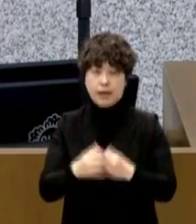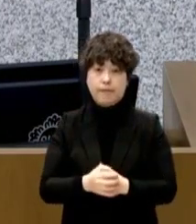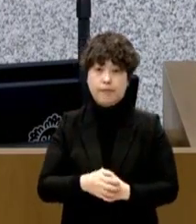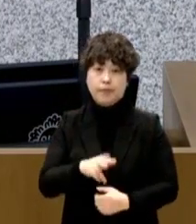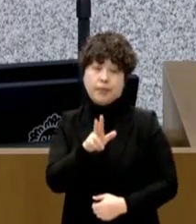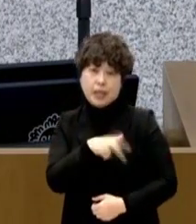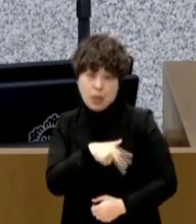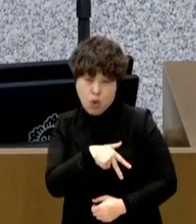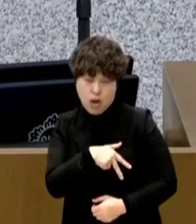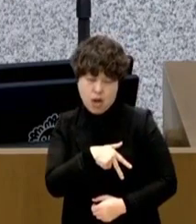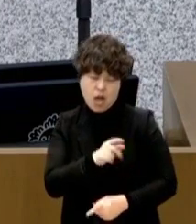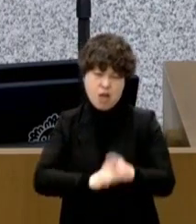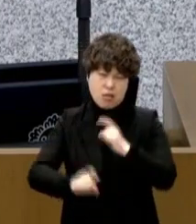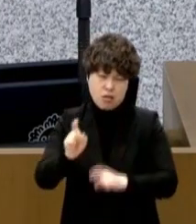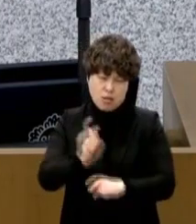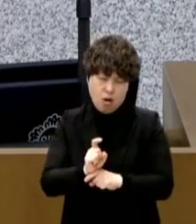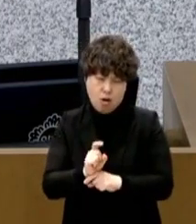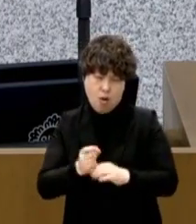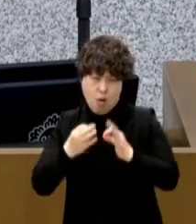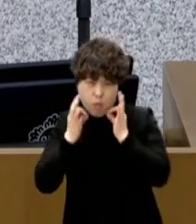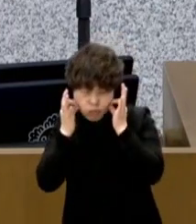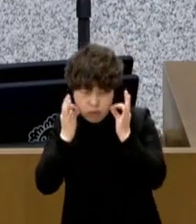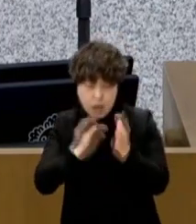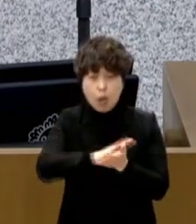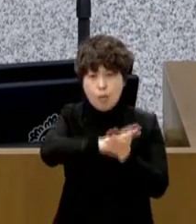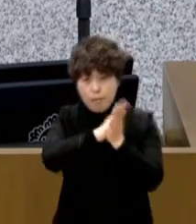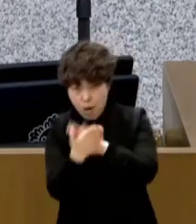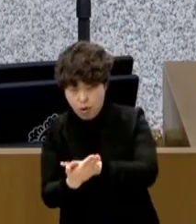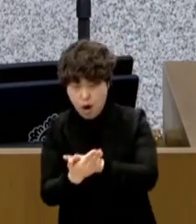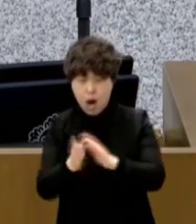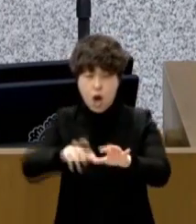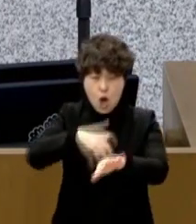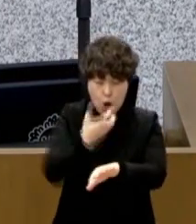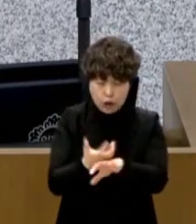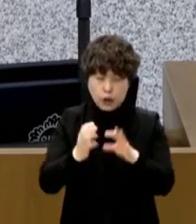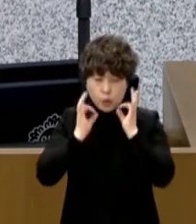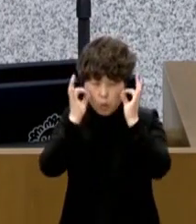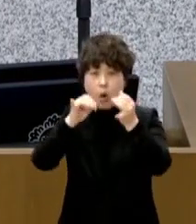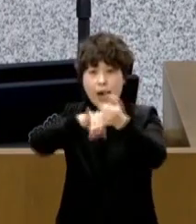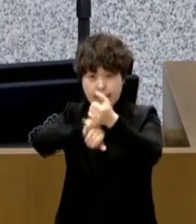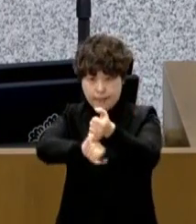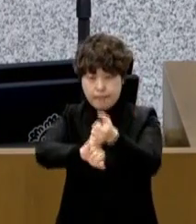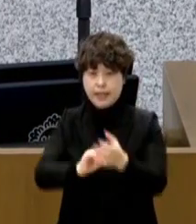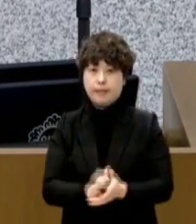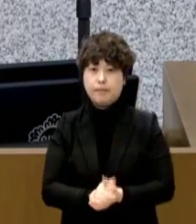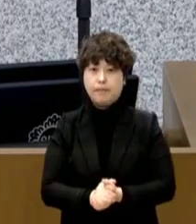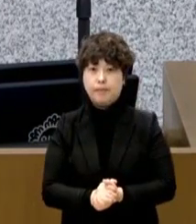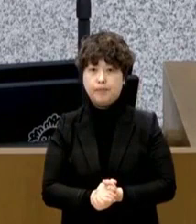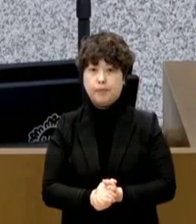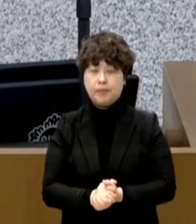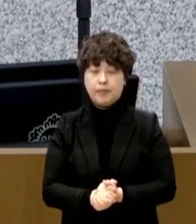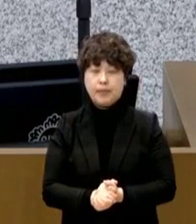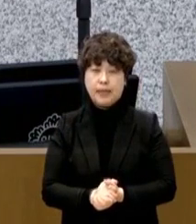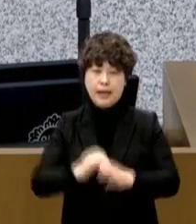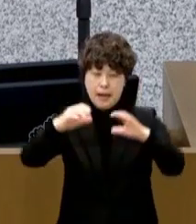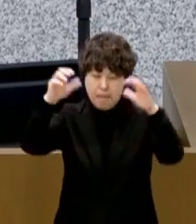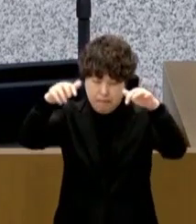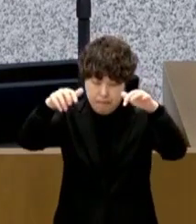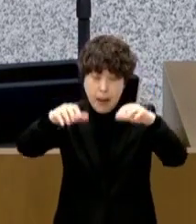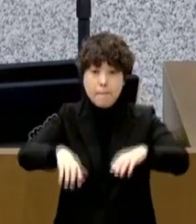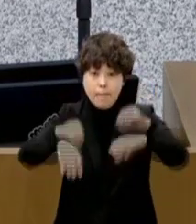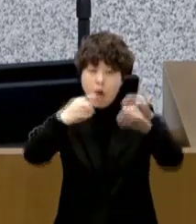경기도의회는 뼈를 깎는 변화와 쇄신의 노력에 나서겠습니다. 비운 뒤 땅이 더 붙는